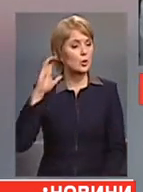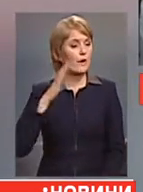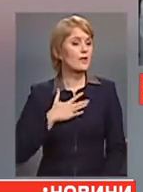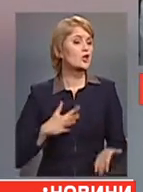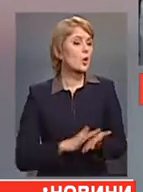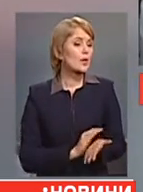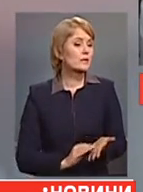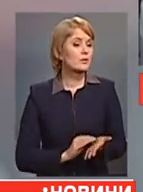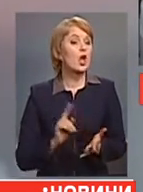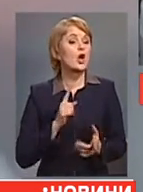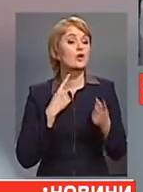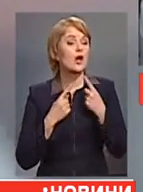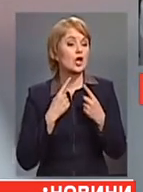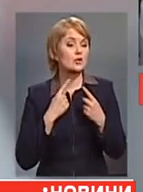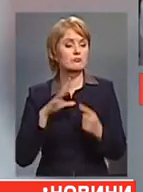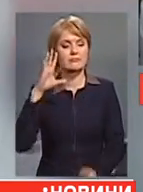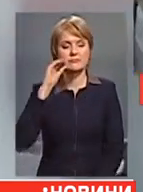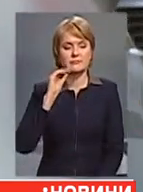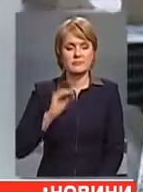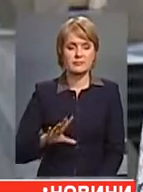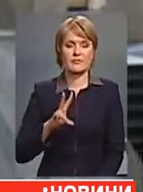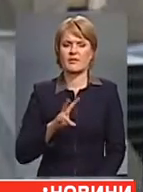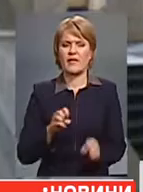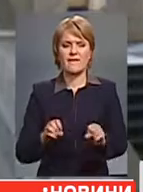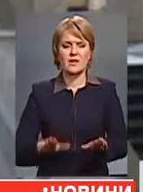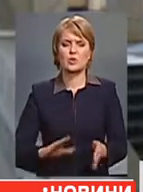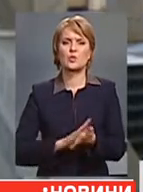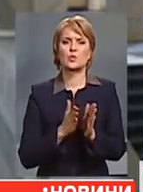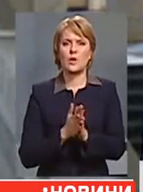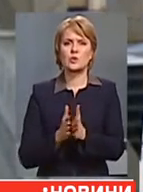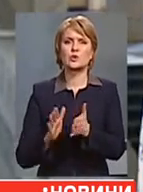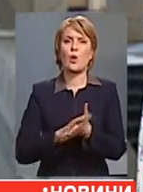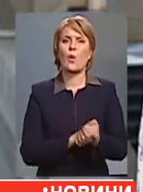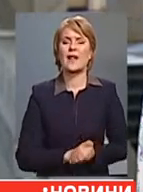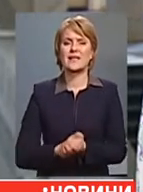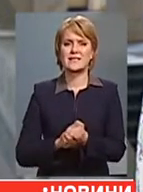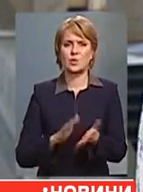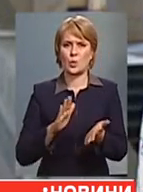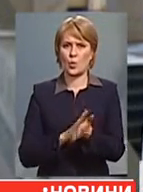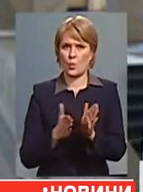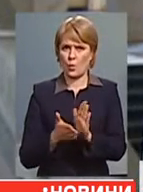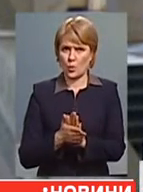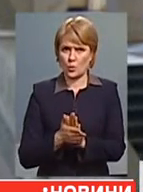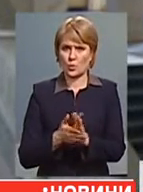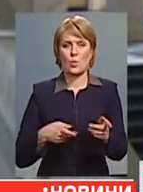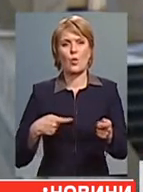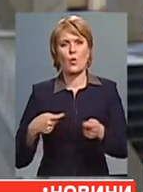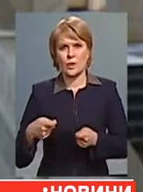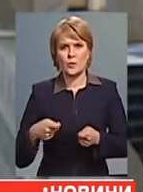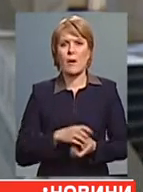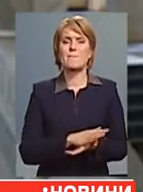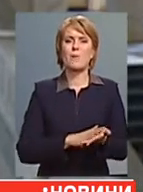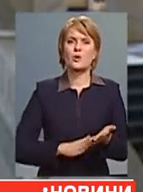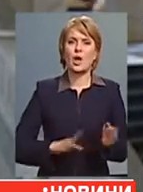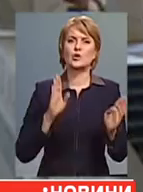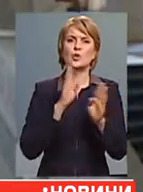Марина? Сашо, незважаючи на невирішену ситуацію з коаліційною угодою, урядом, а також подальшою долею